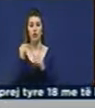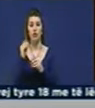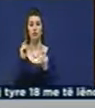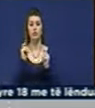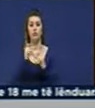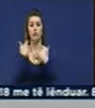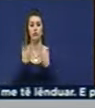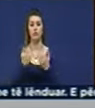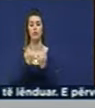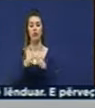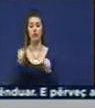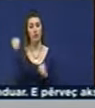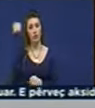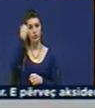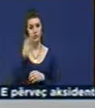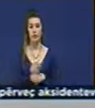pavarësi.